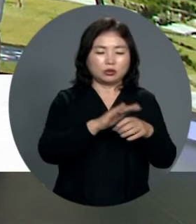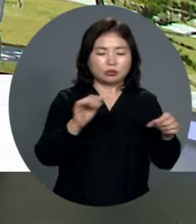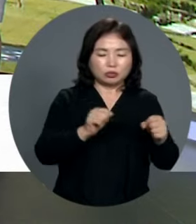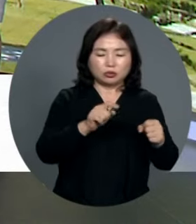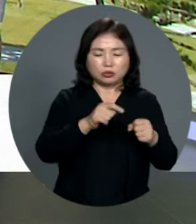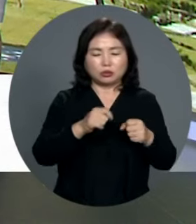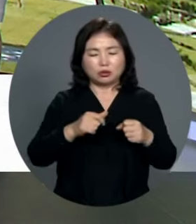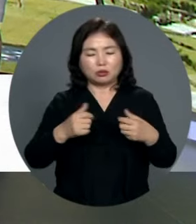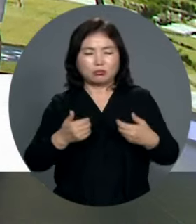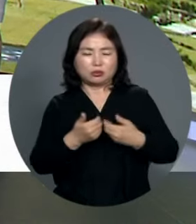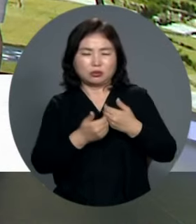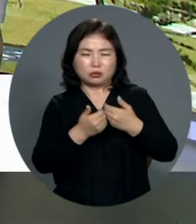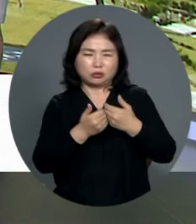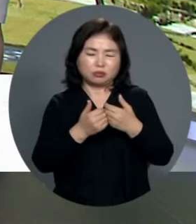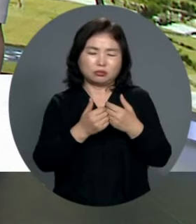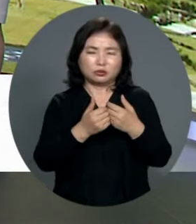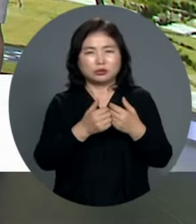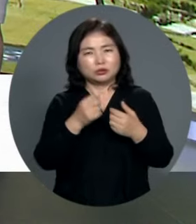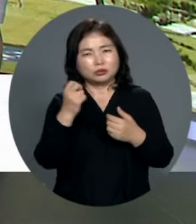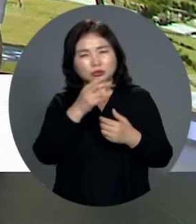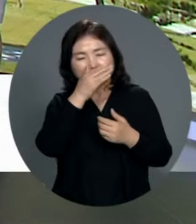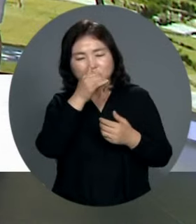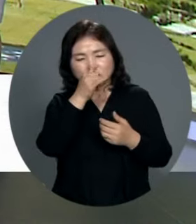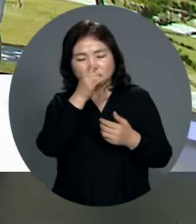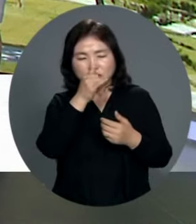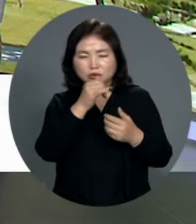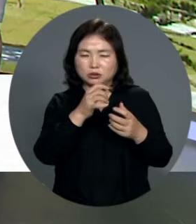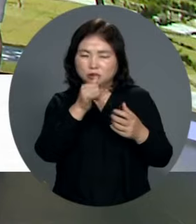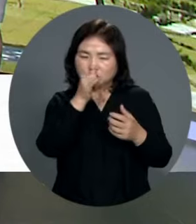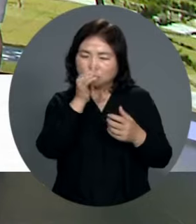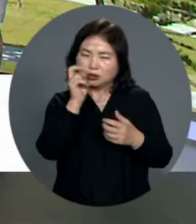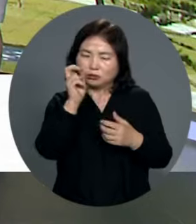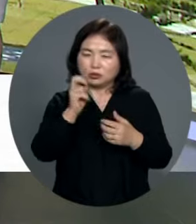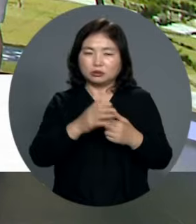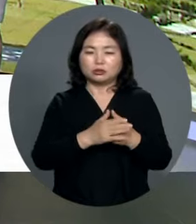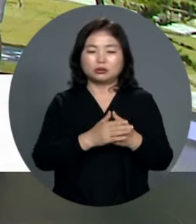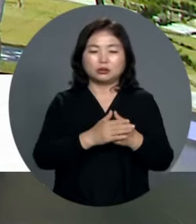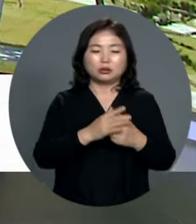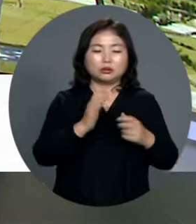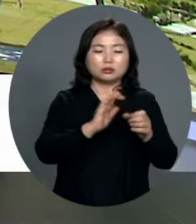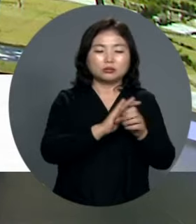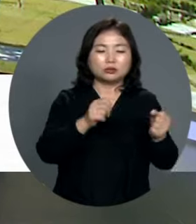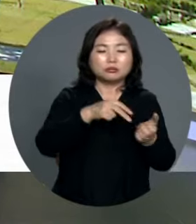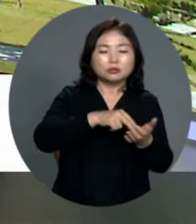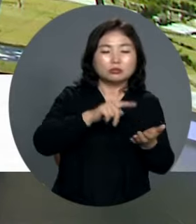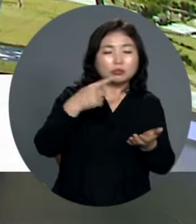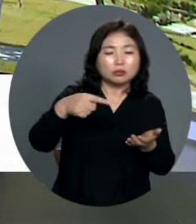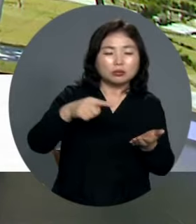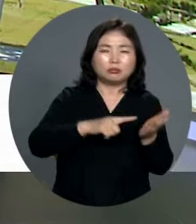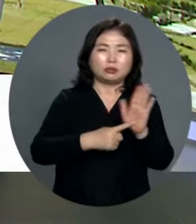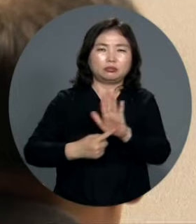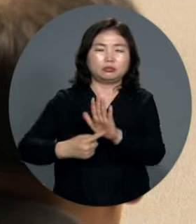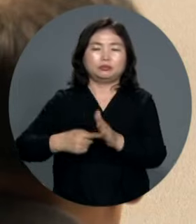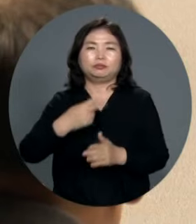예상되는데 경북도는 아직까지 입장을 내놓지 않고 있습니다 박재영 기자가 보도합니다